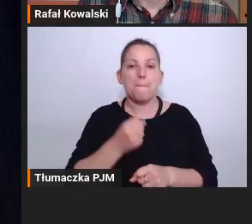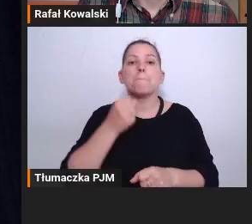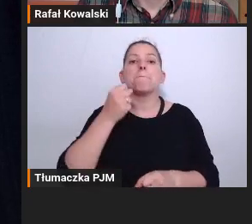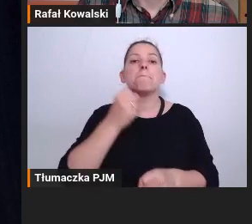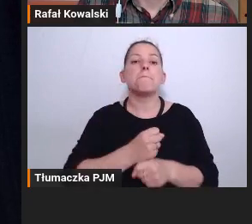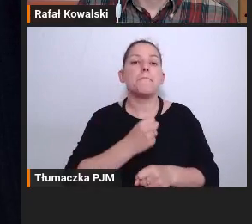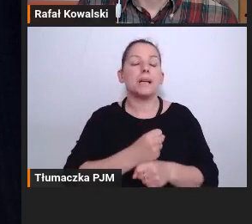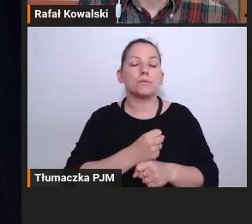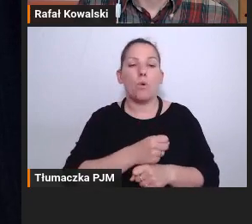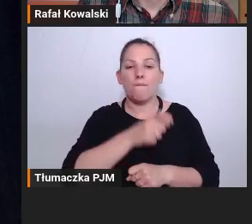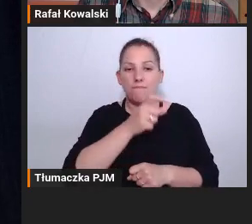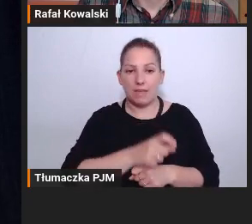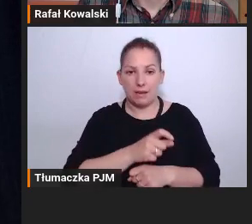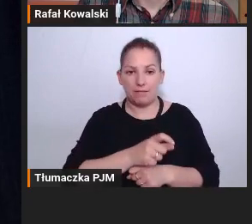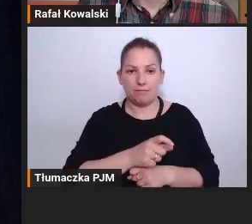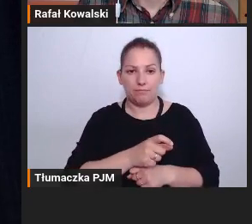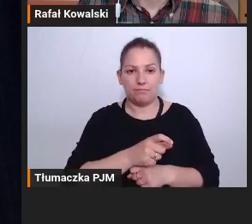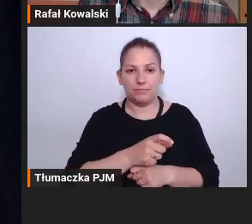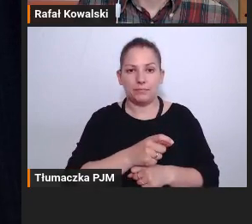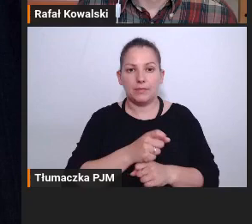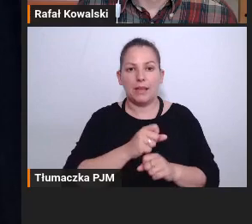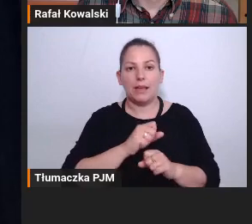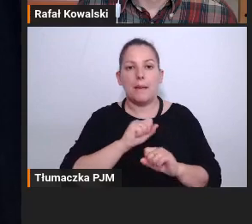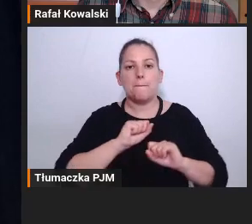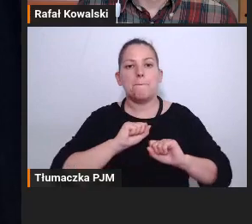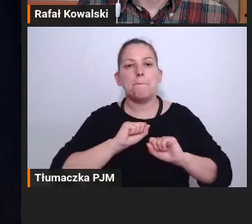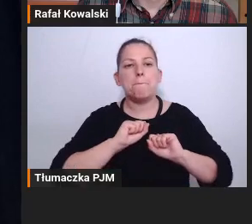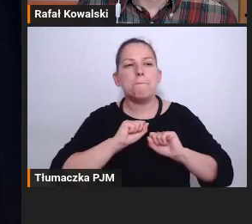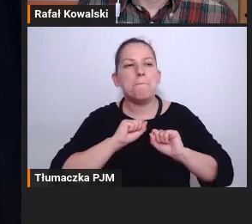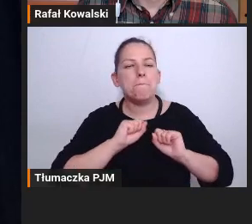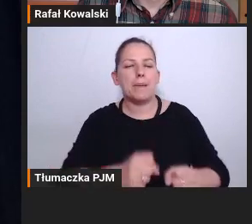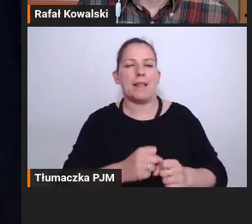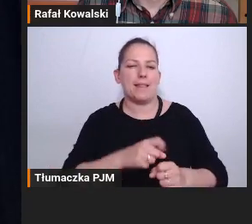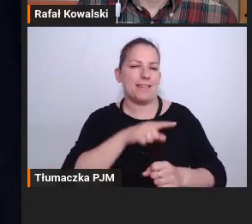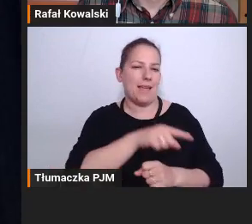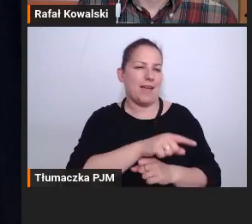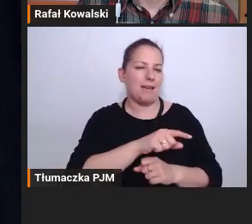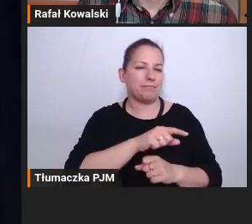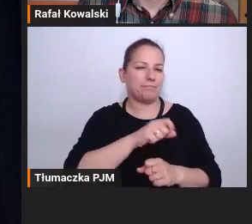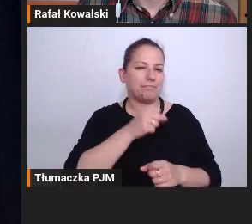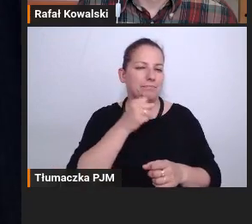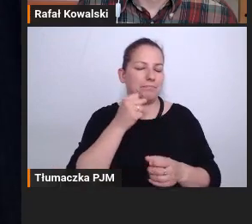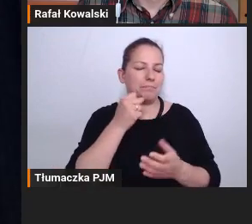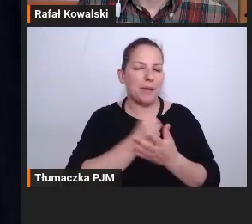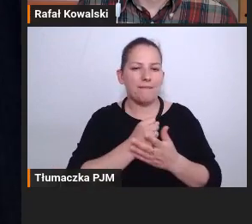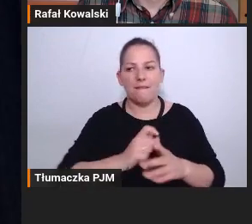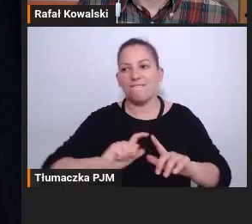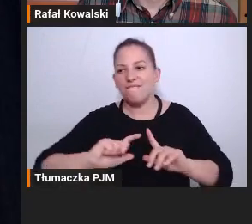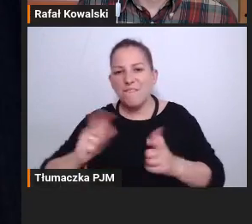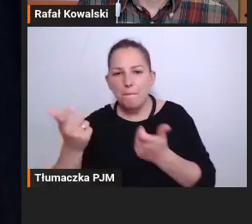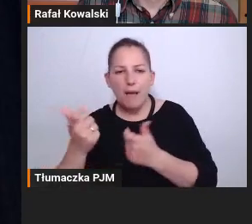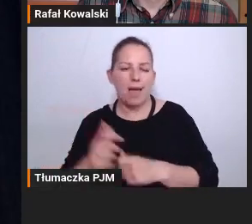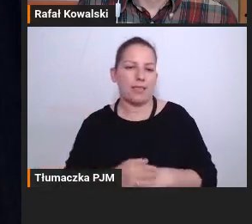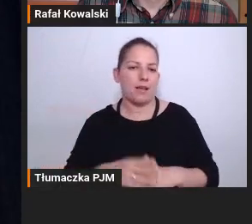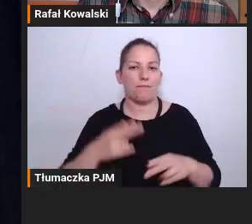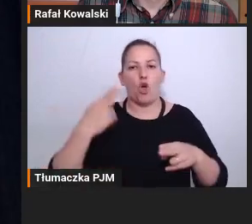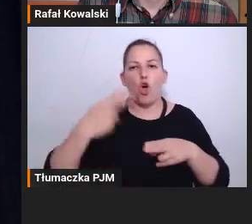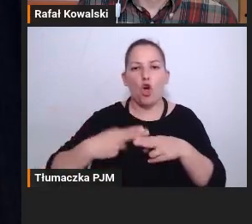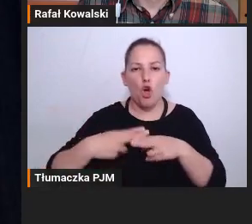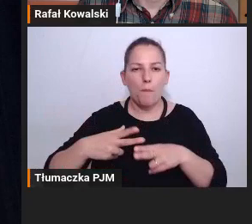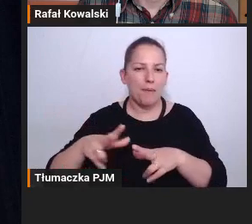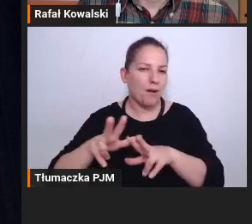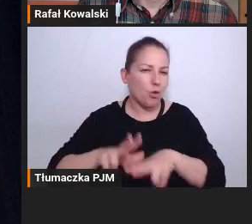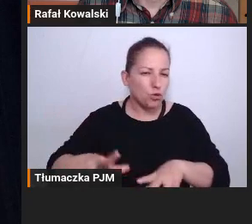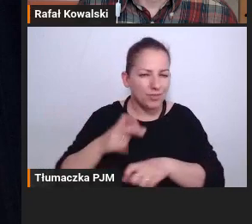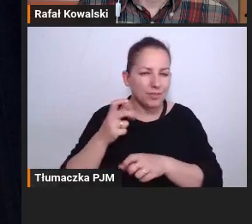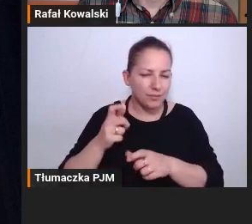pracownik w pilnych takich sprawach rodzinnych spowodowanych wypadkiem czy też chorobą